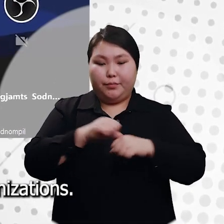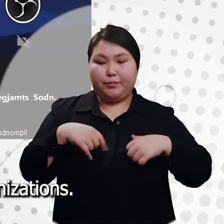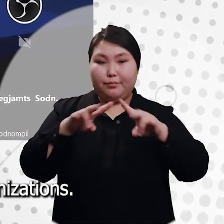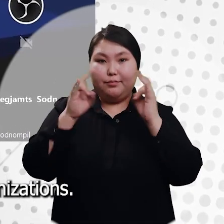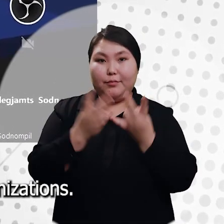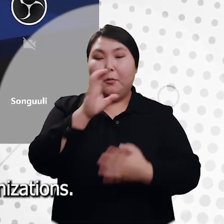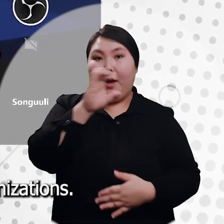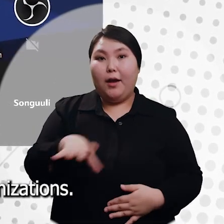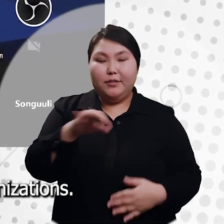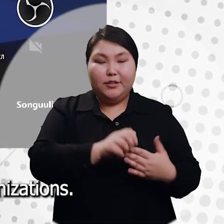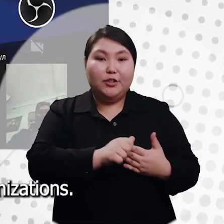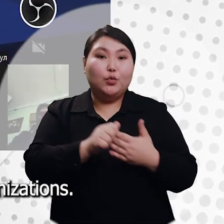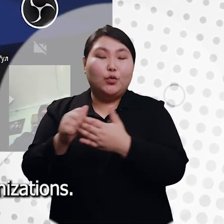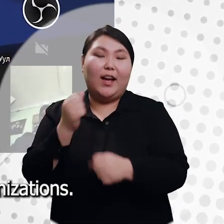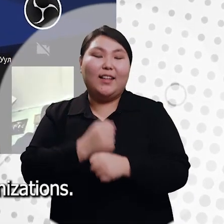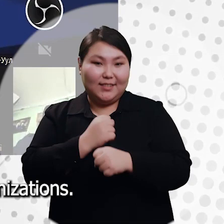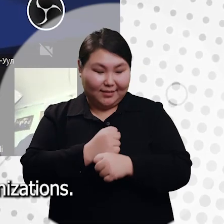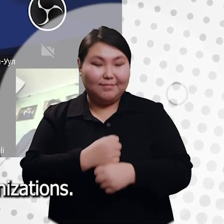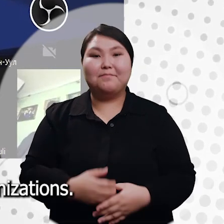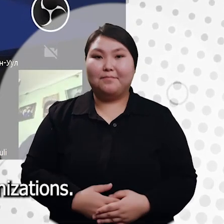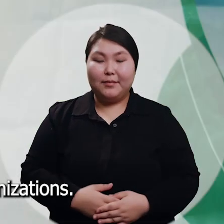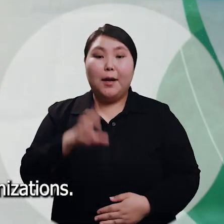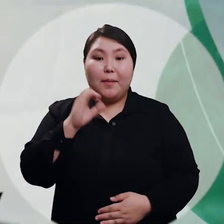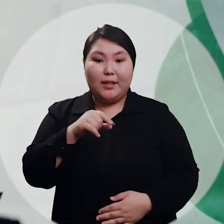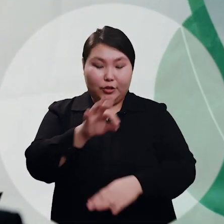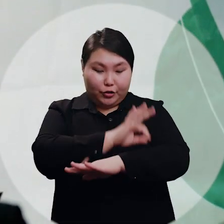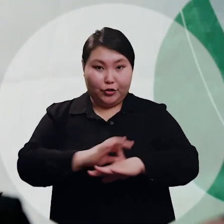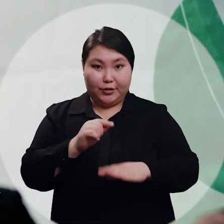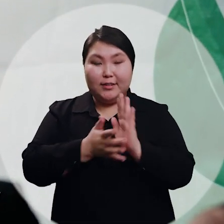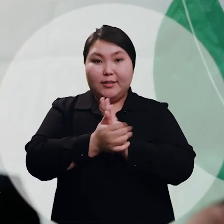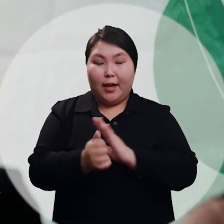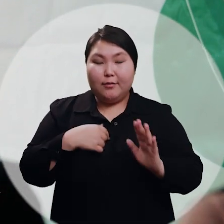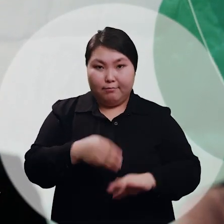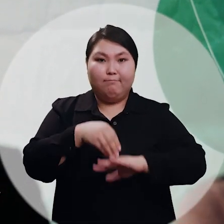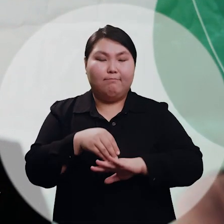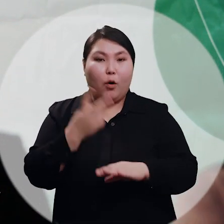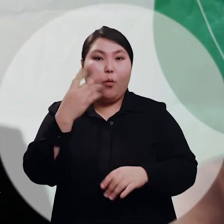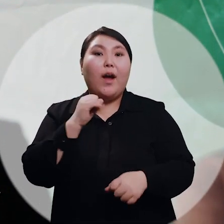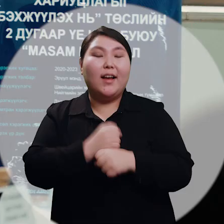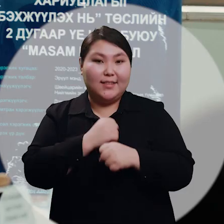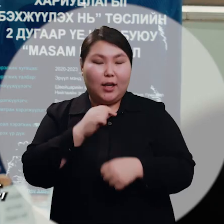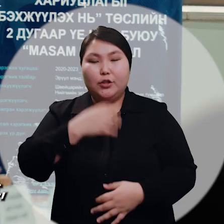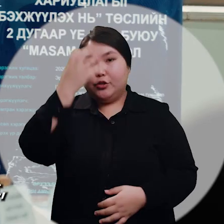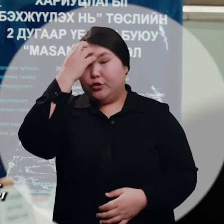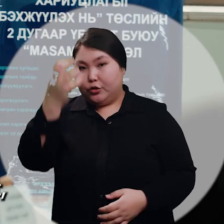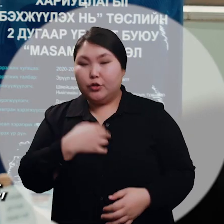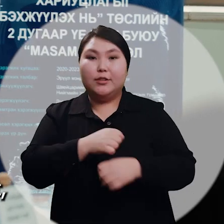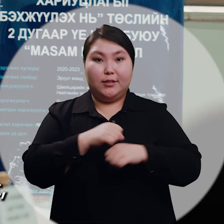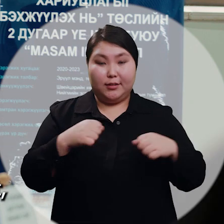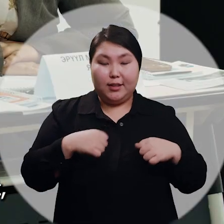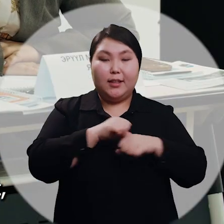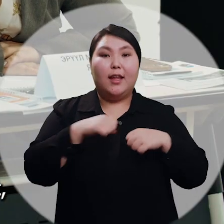эргэнэй нэгэмийн байг үлхэдээг чэгэлүүдэн ажиллаа. Мүн түсэлэн чадуах бэхчүүдэх үүлэ ажилгааныг үрянд, түр,